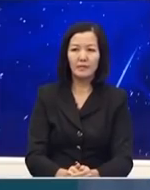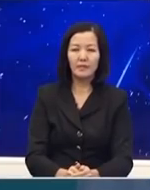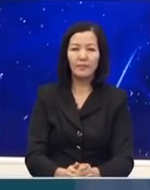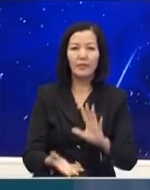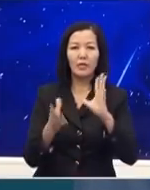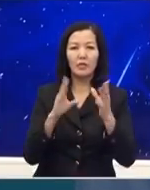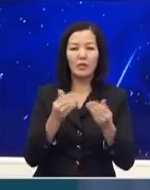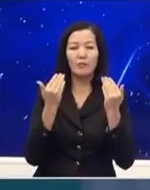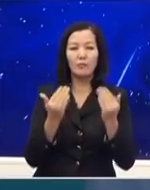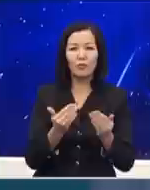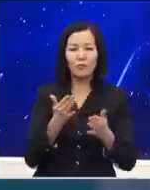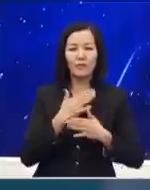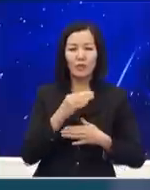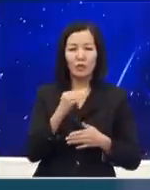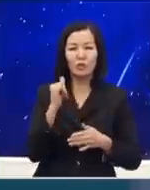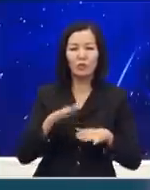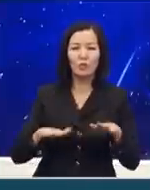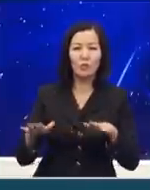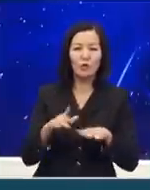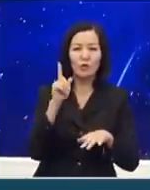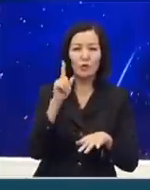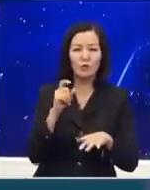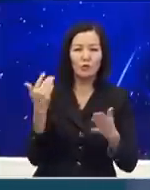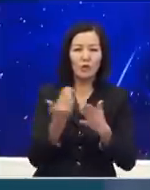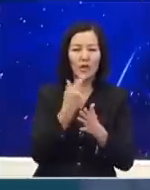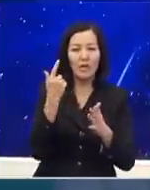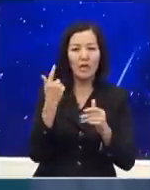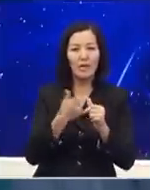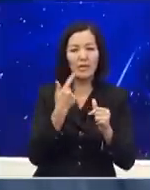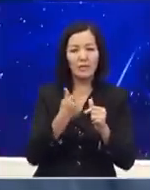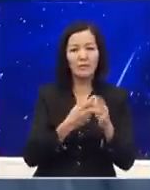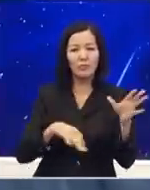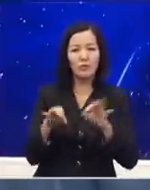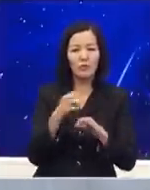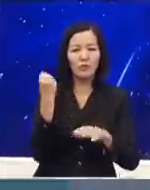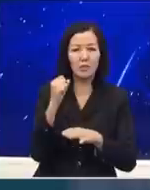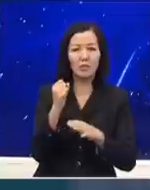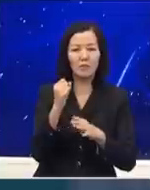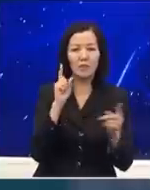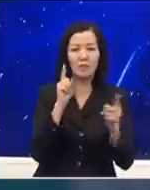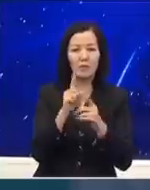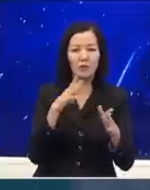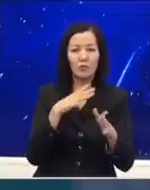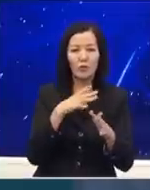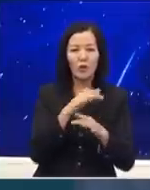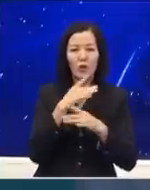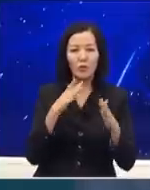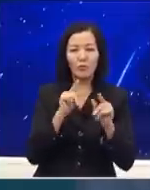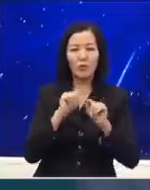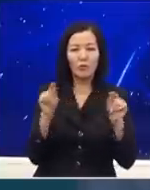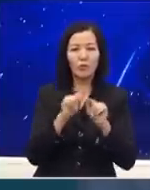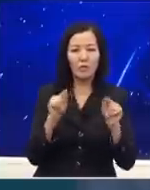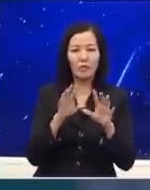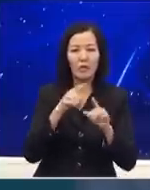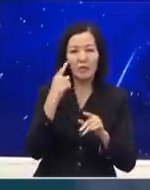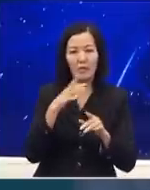Жалпы бүгін бізде Жетісу өңірінде 100 жаңа есім жобасының жеңімпаздарымен кездесу өтті. Бұл кездесуде бізге көптеген үгіт-насихаттар